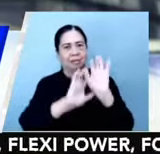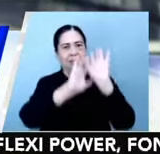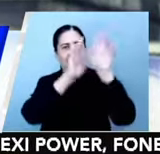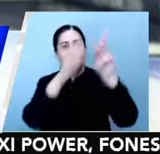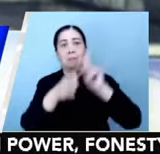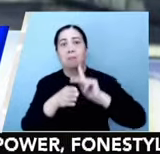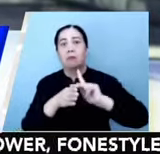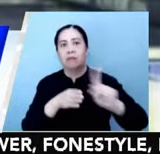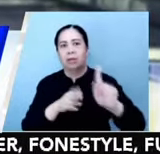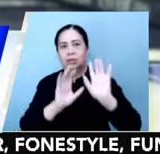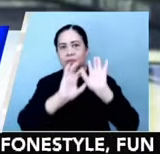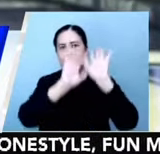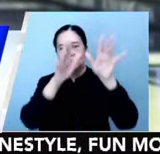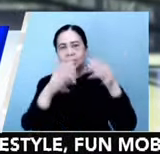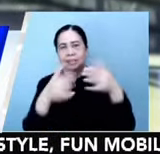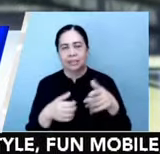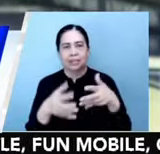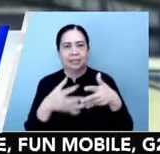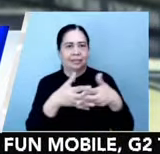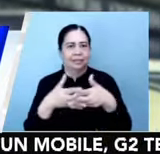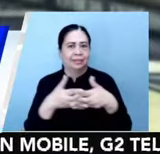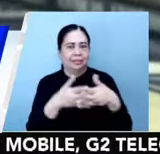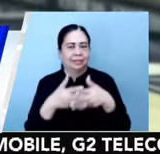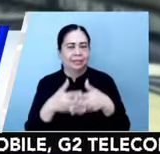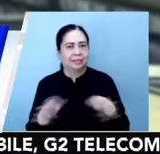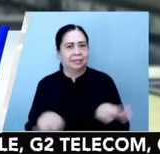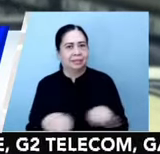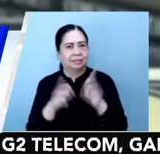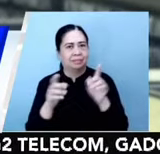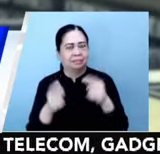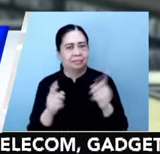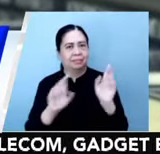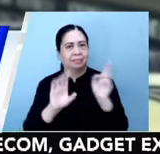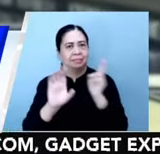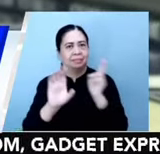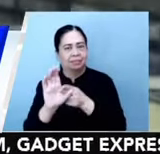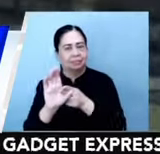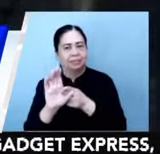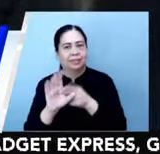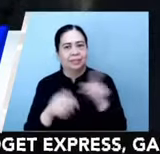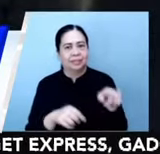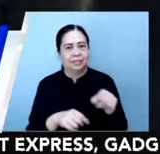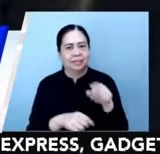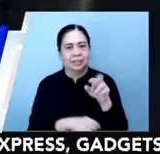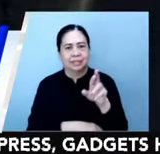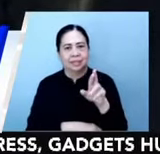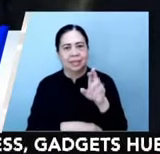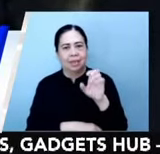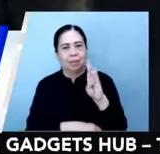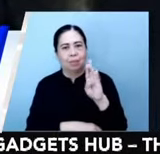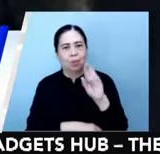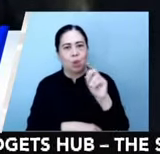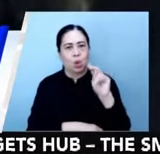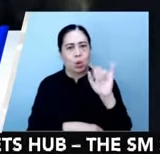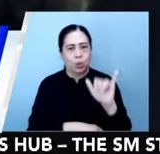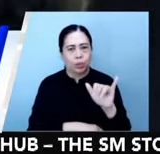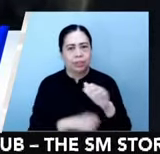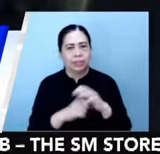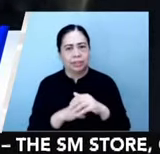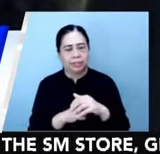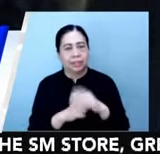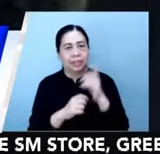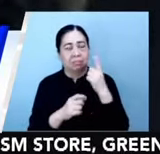League ng Amerika. Kasabay niya pumasok din si Bronny sa NCAA Transfer Portal para possible